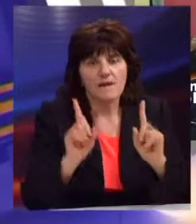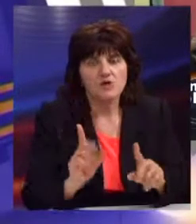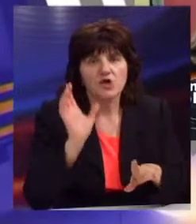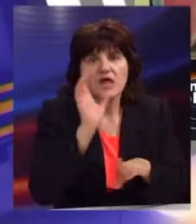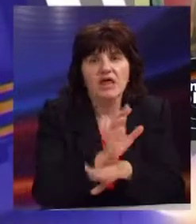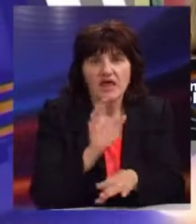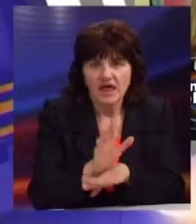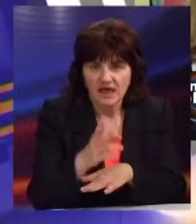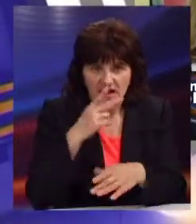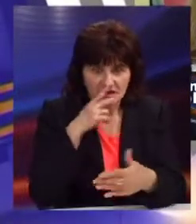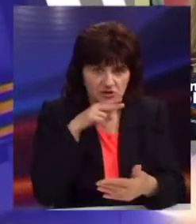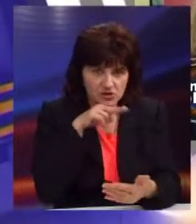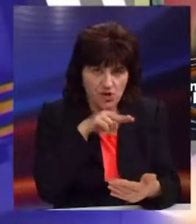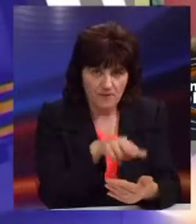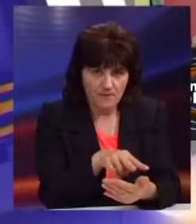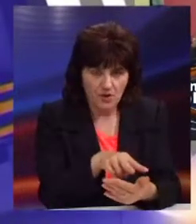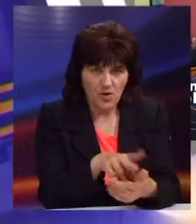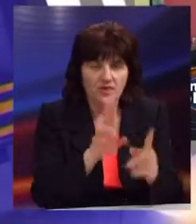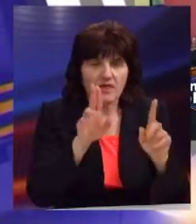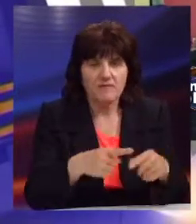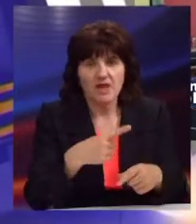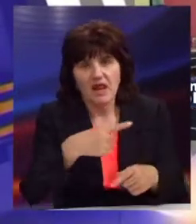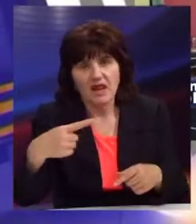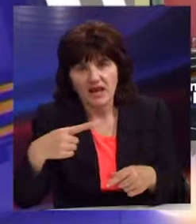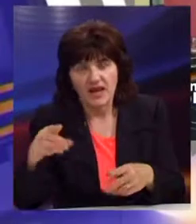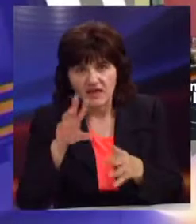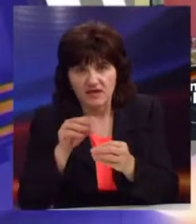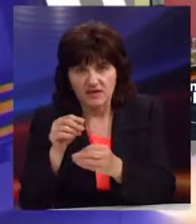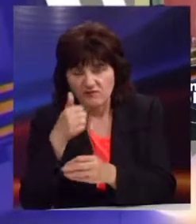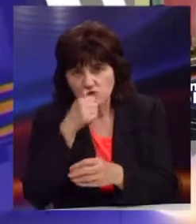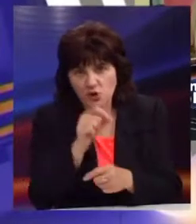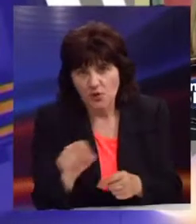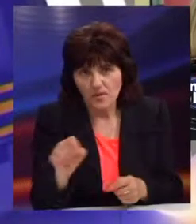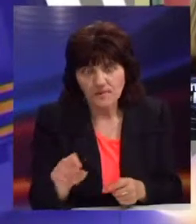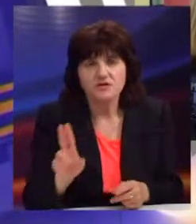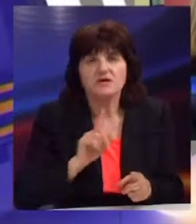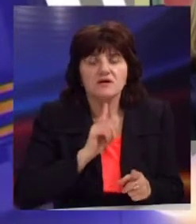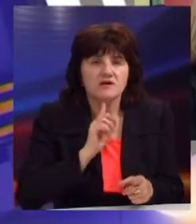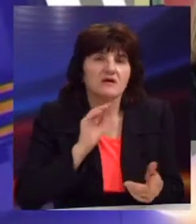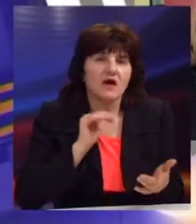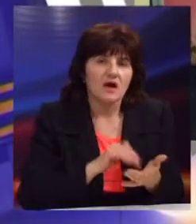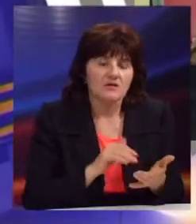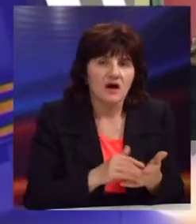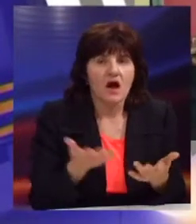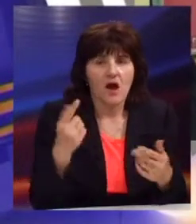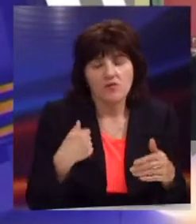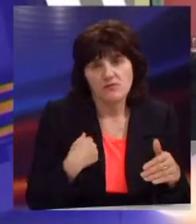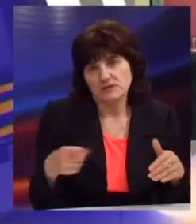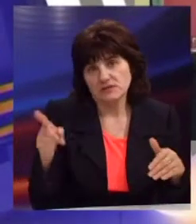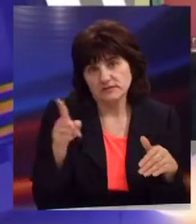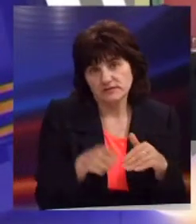kritički pogledi, postoje neki negativni komentari onoga što se dešava. Ako cenzuru, jel